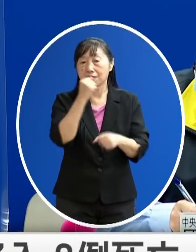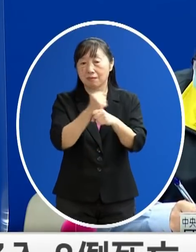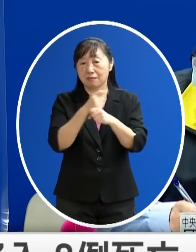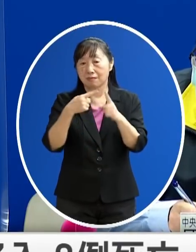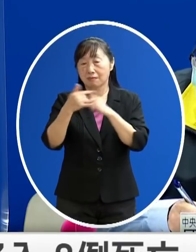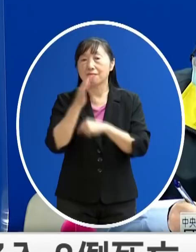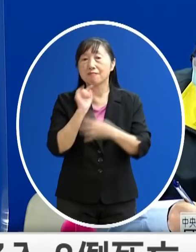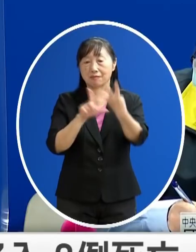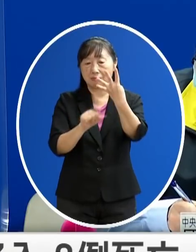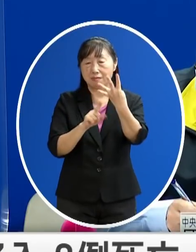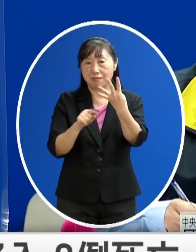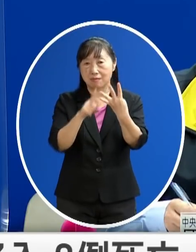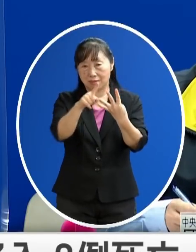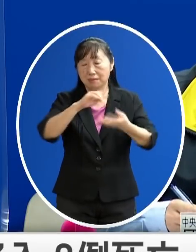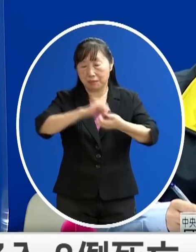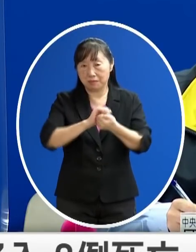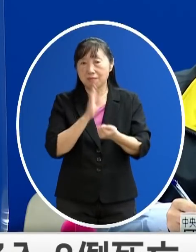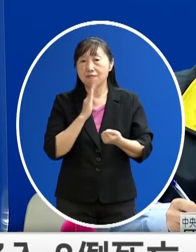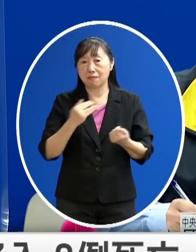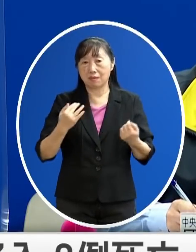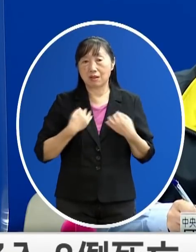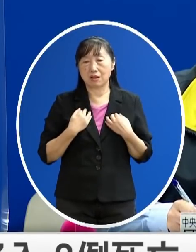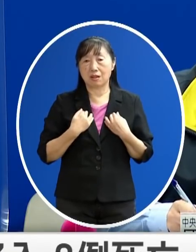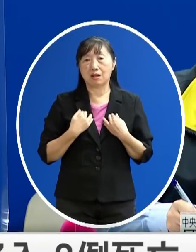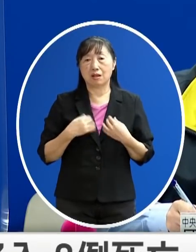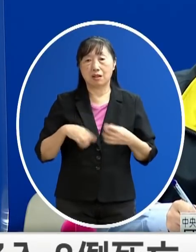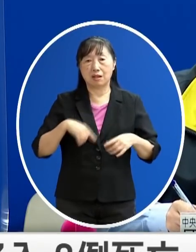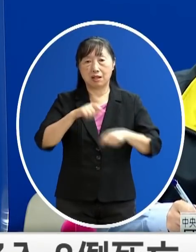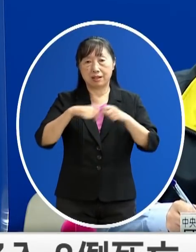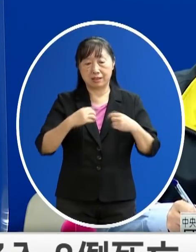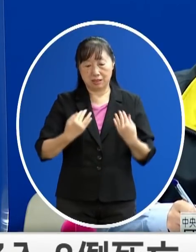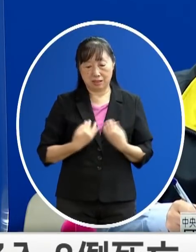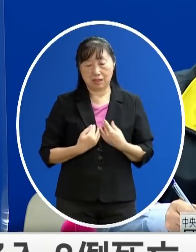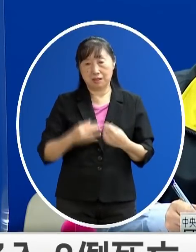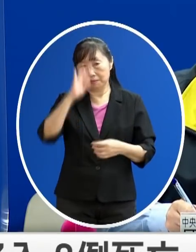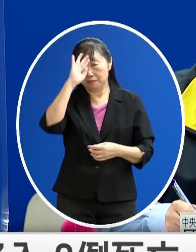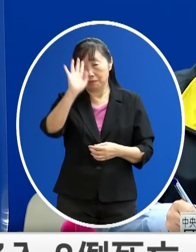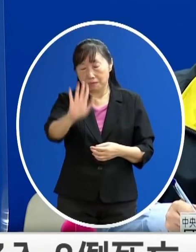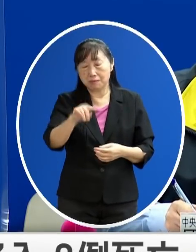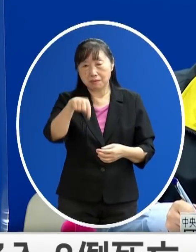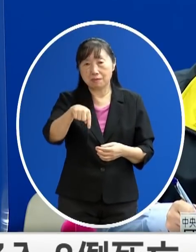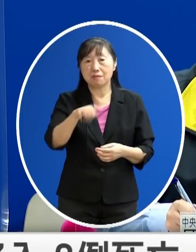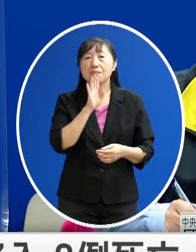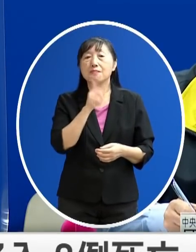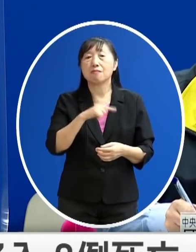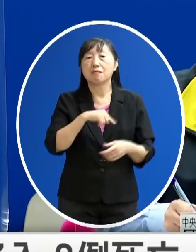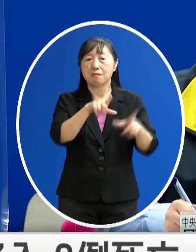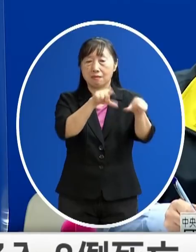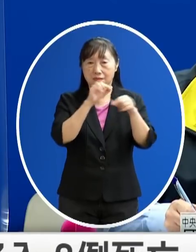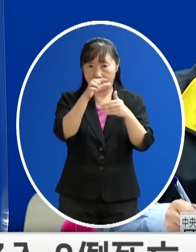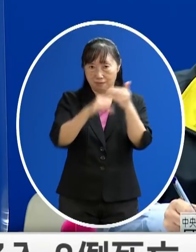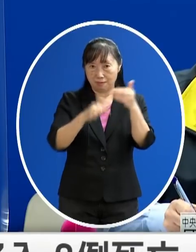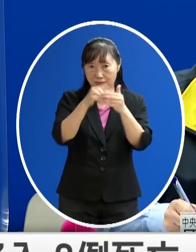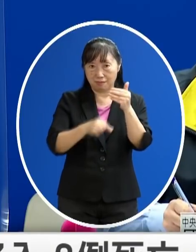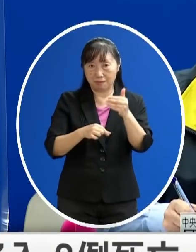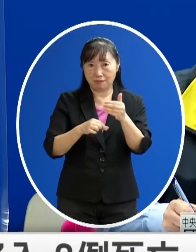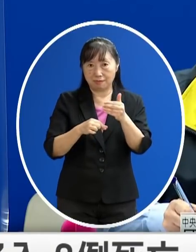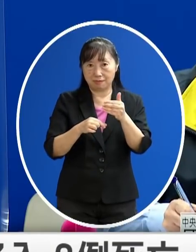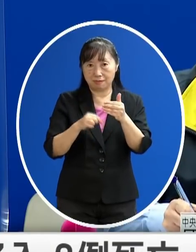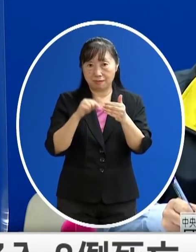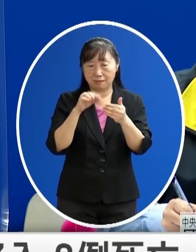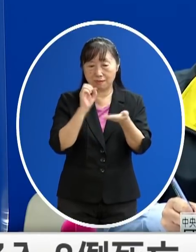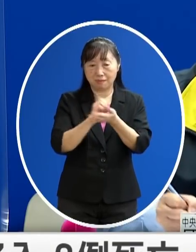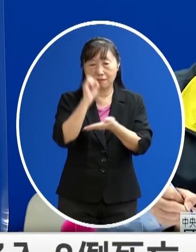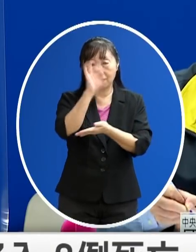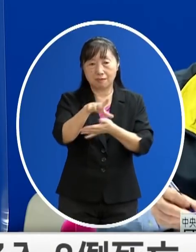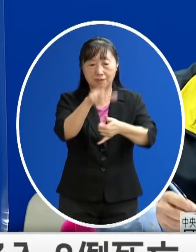确认结核病，那卫生单位其实就根据我们的结核病的防治工作手册，那有通